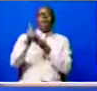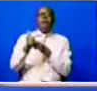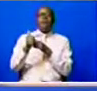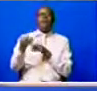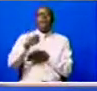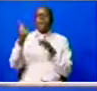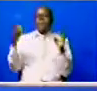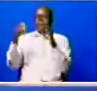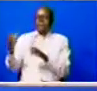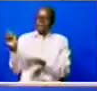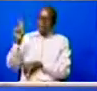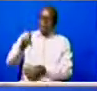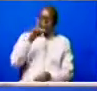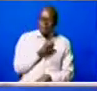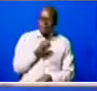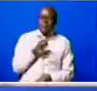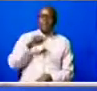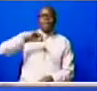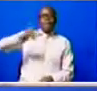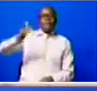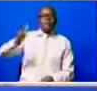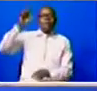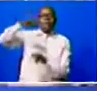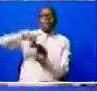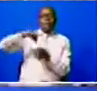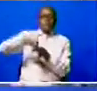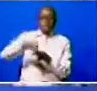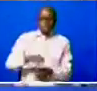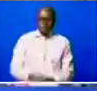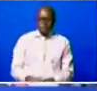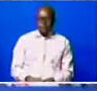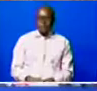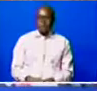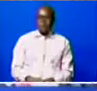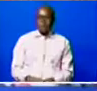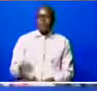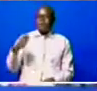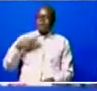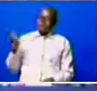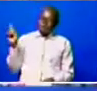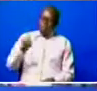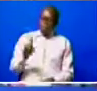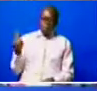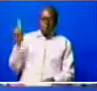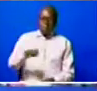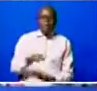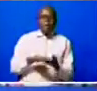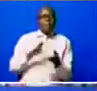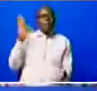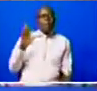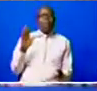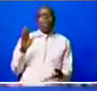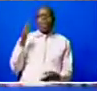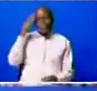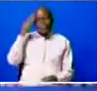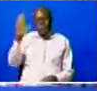alifika mkoani Gitega katikati mwa nchi kupiga kura. Wengi tunaona wanakuja wote na